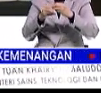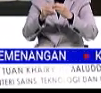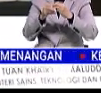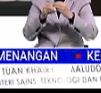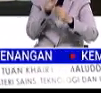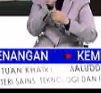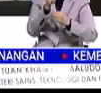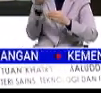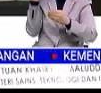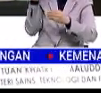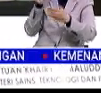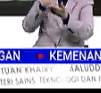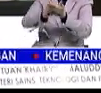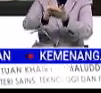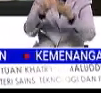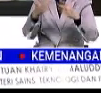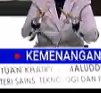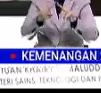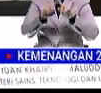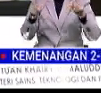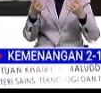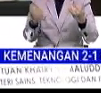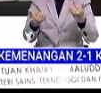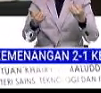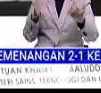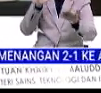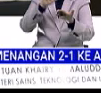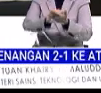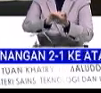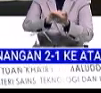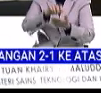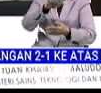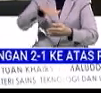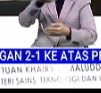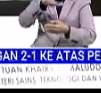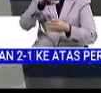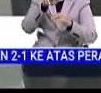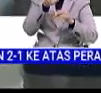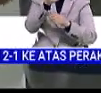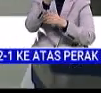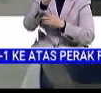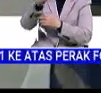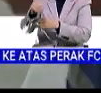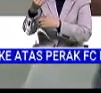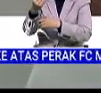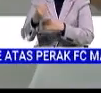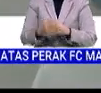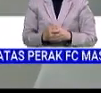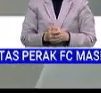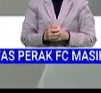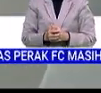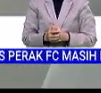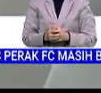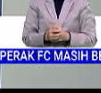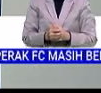kita tempah. Setakat ini kita dah tempah lebih kurang 30 juta.